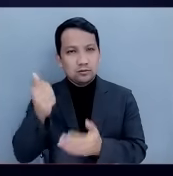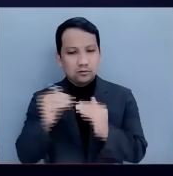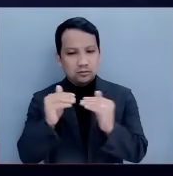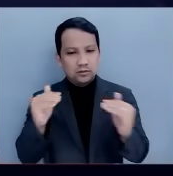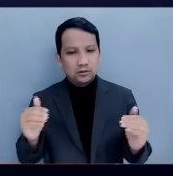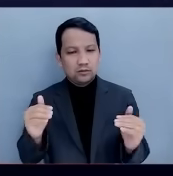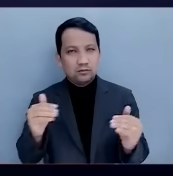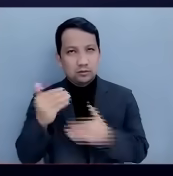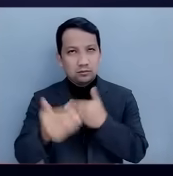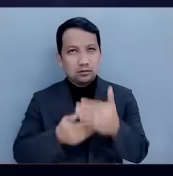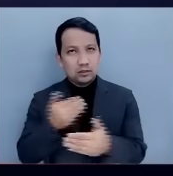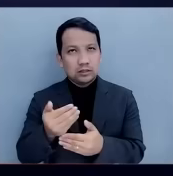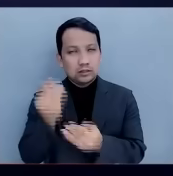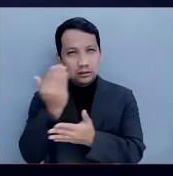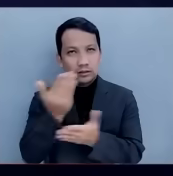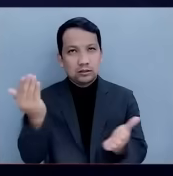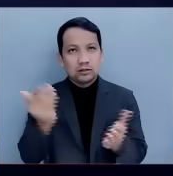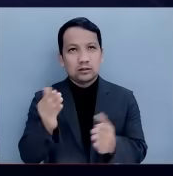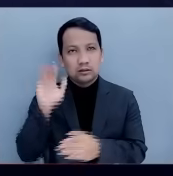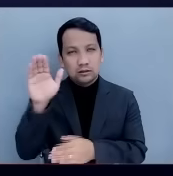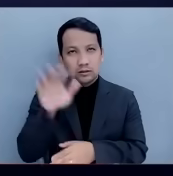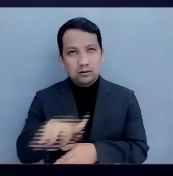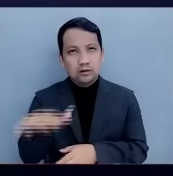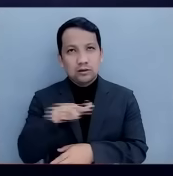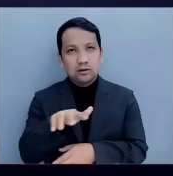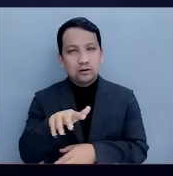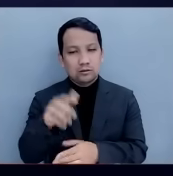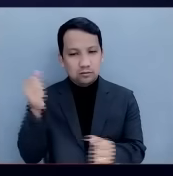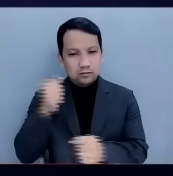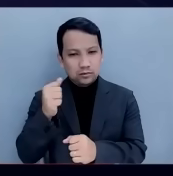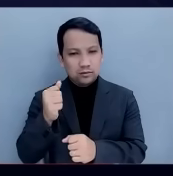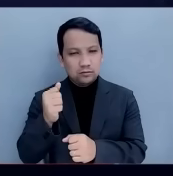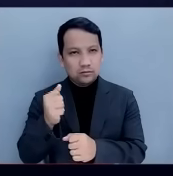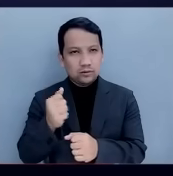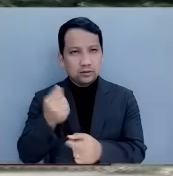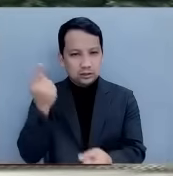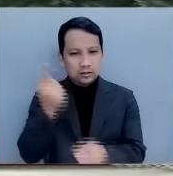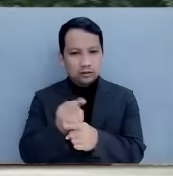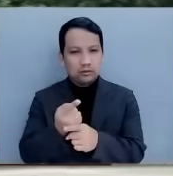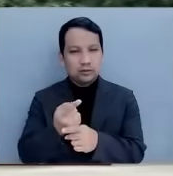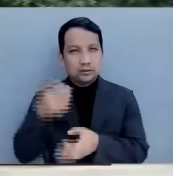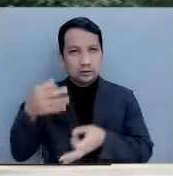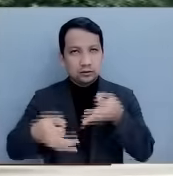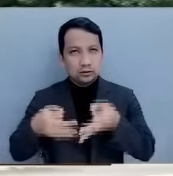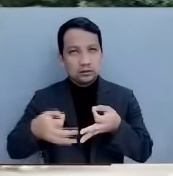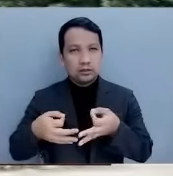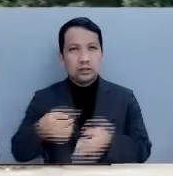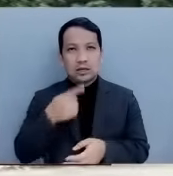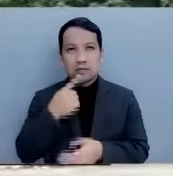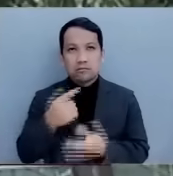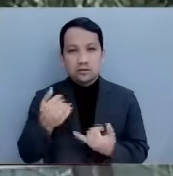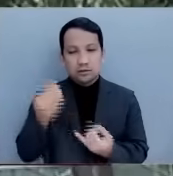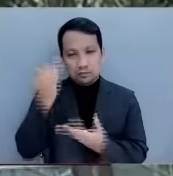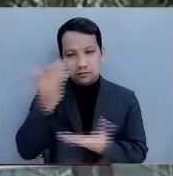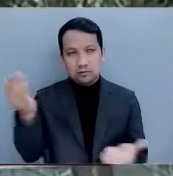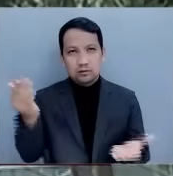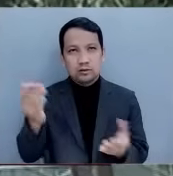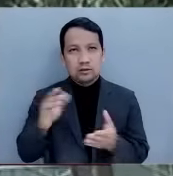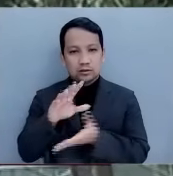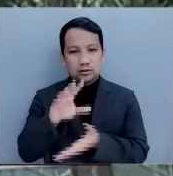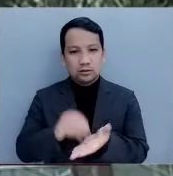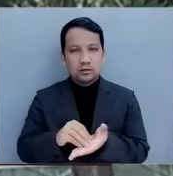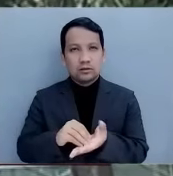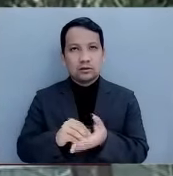ang pagproseso sa mga ihahaing apila para makamit ang naaayong hustisya. Sa ngayon, wala pang hawak na kopya ng